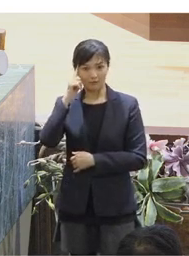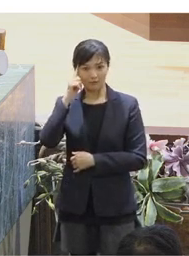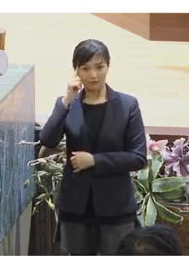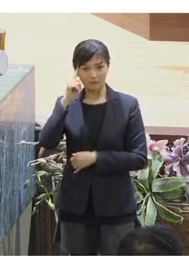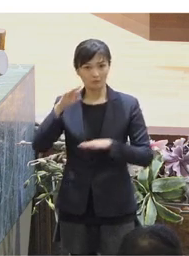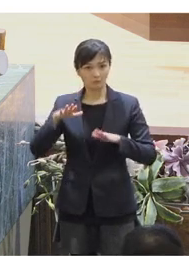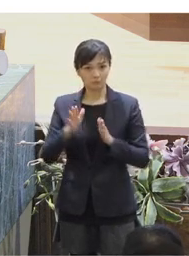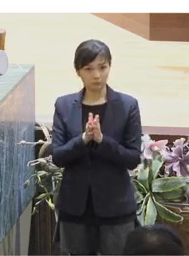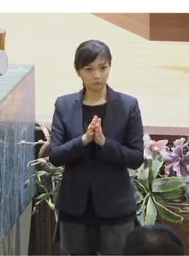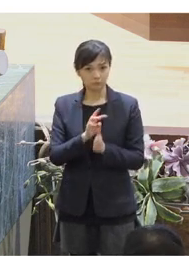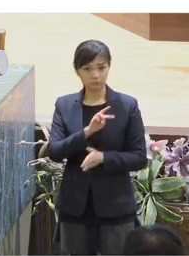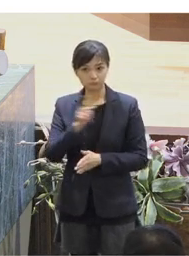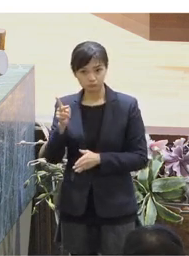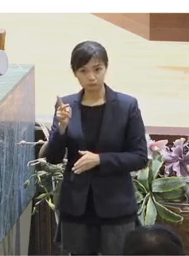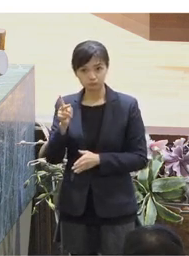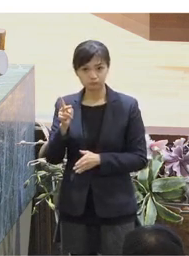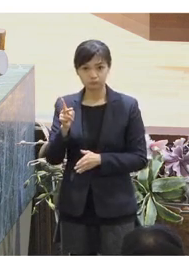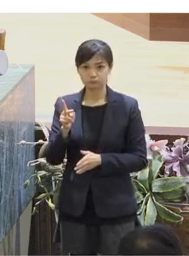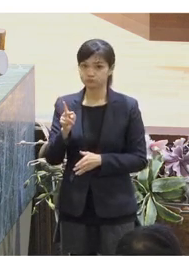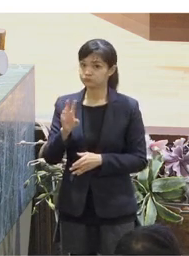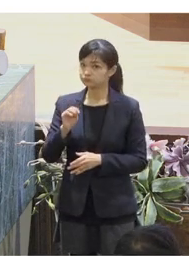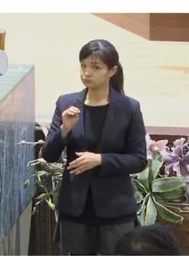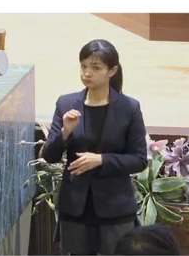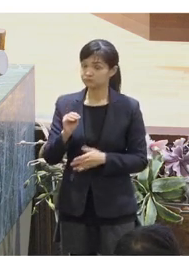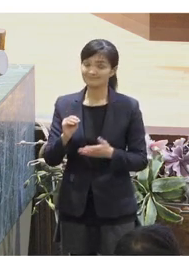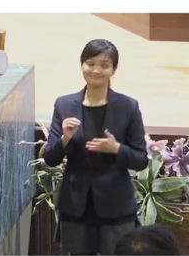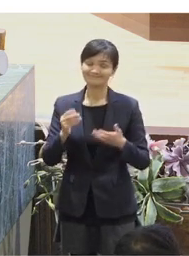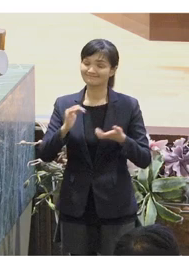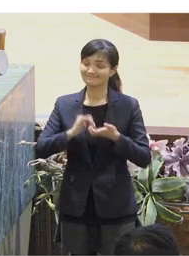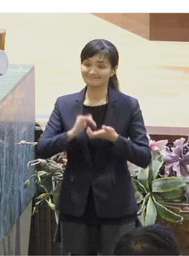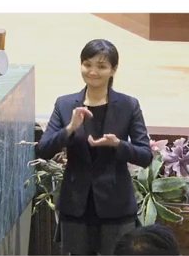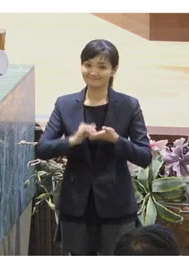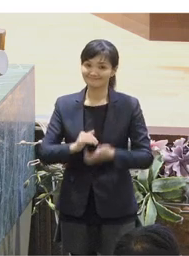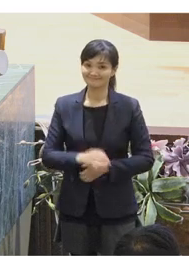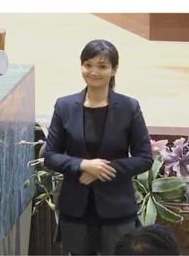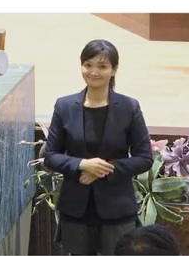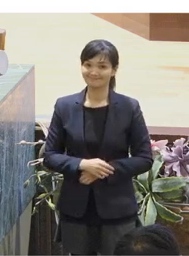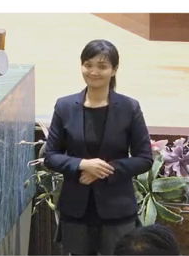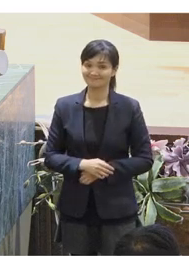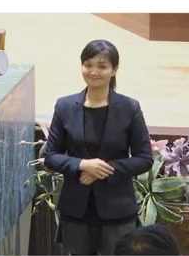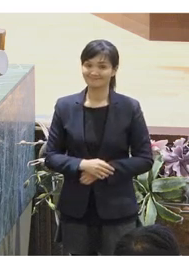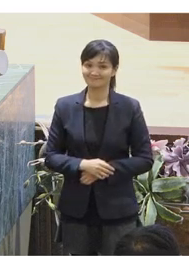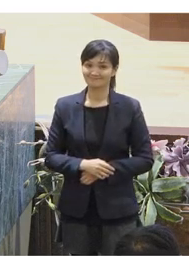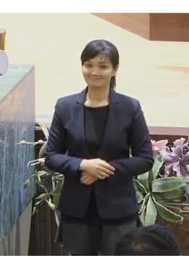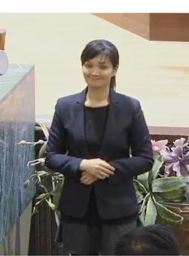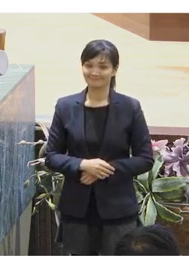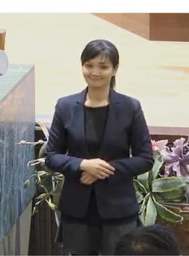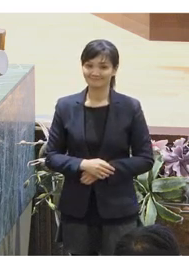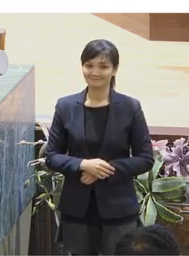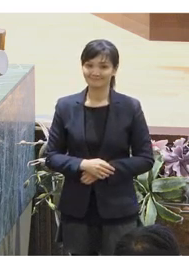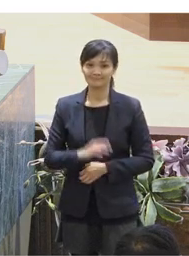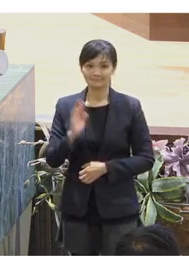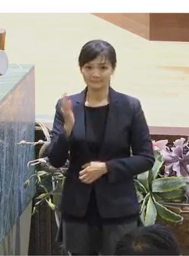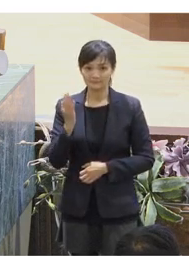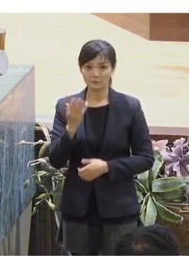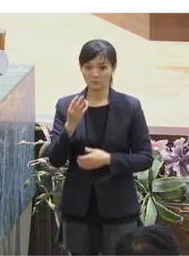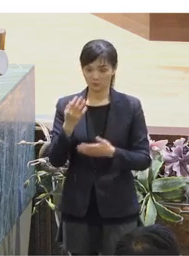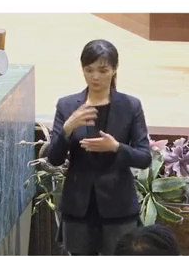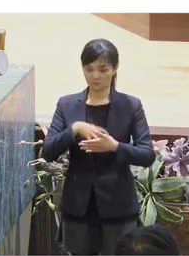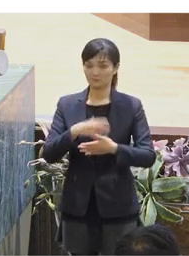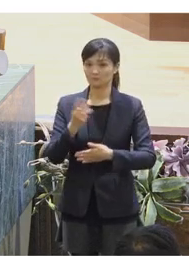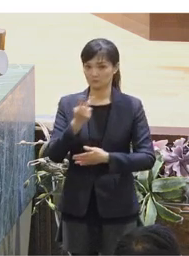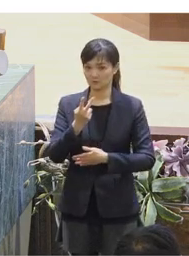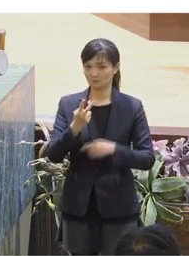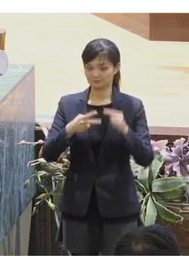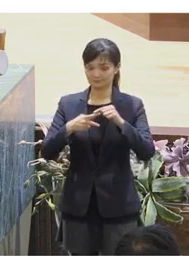知道总裁正向防疫呢？这个也不一定，应该是没有吧。对，但是只能说有两个是蛮确定的嘛。